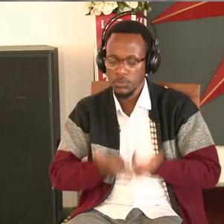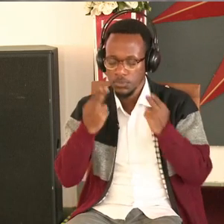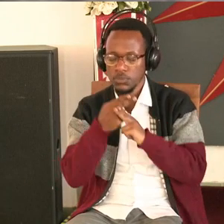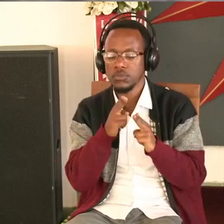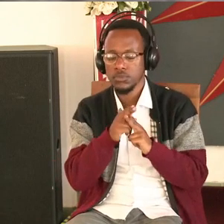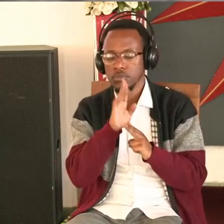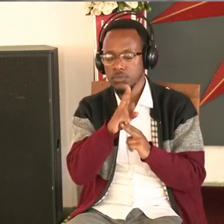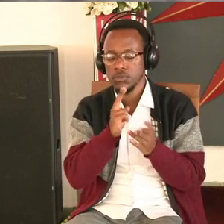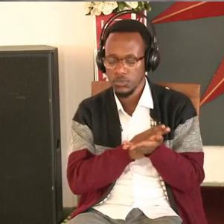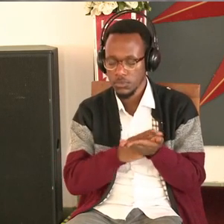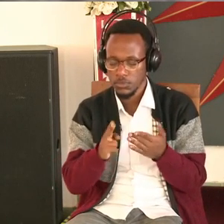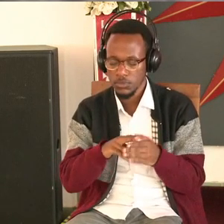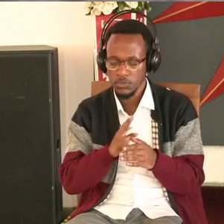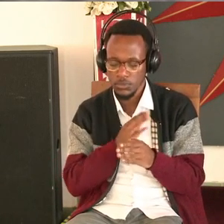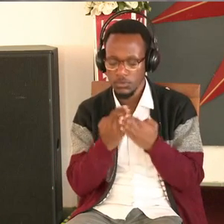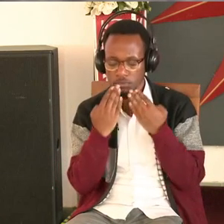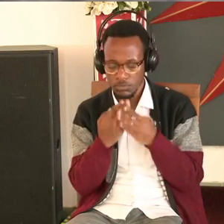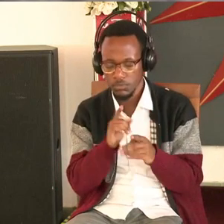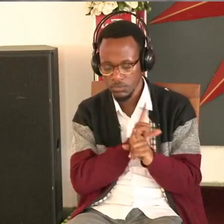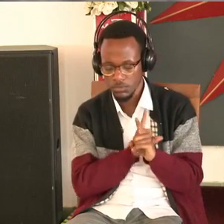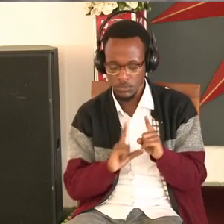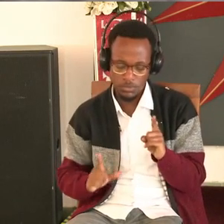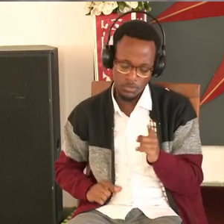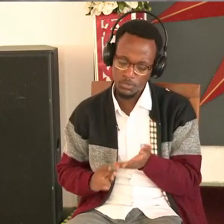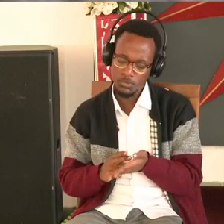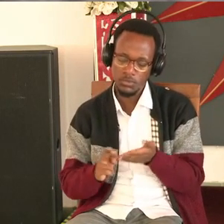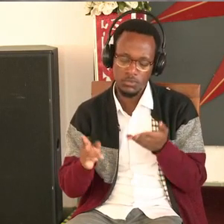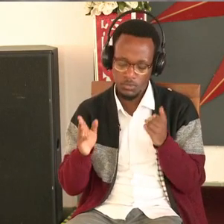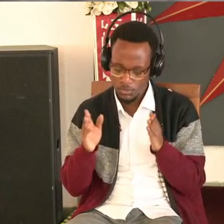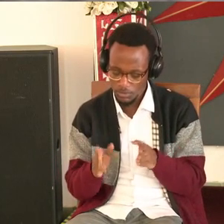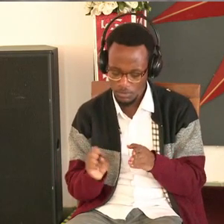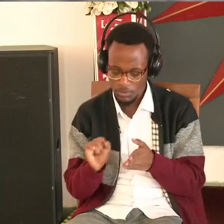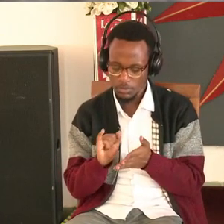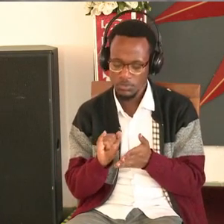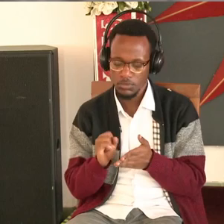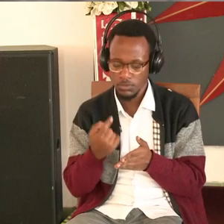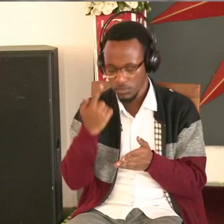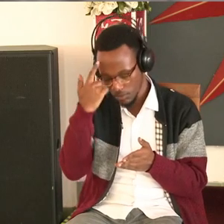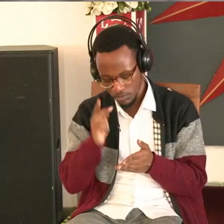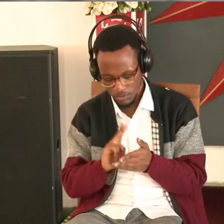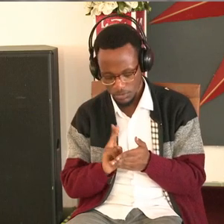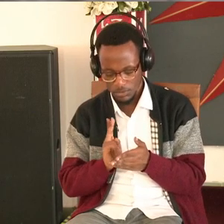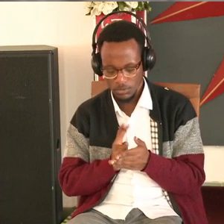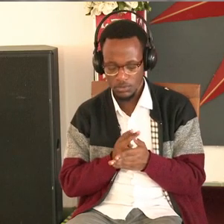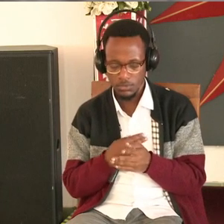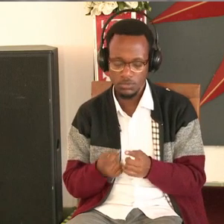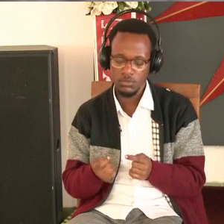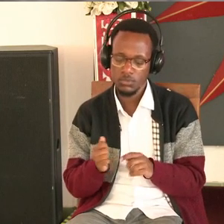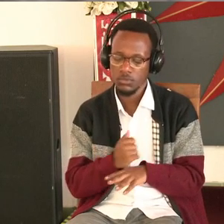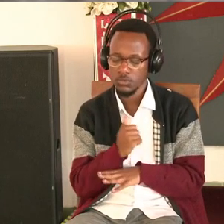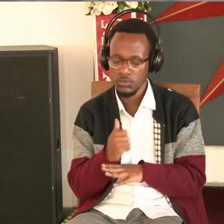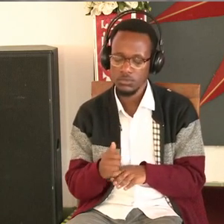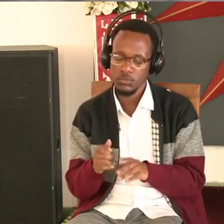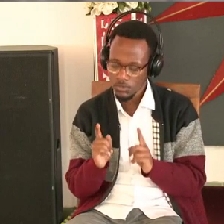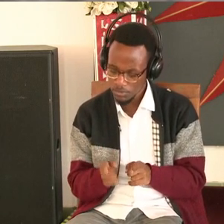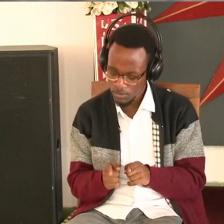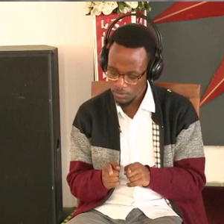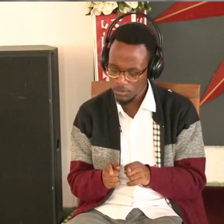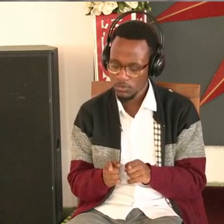te remercions, Seigneur fidèle, de nous avoir placés ici,